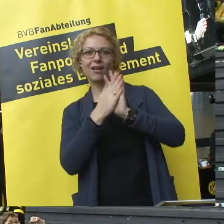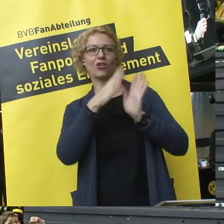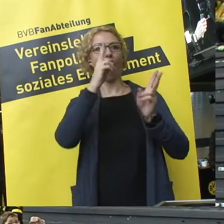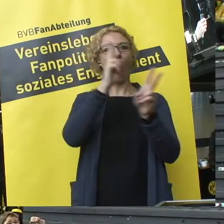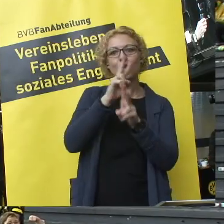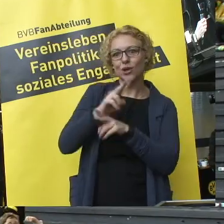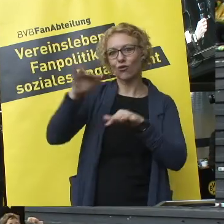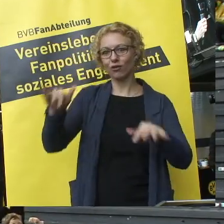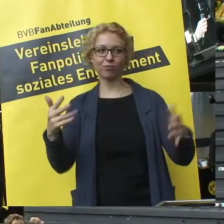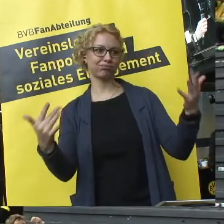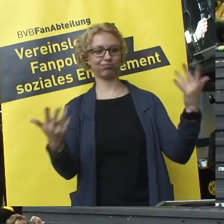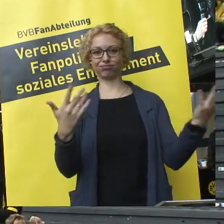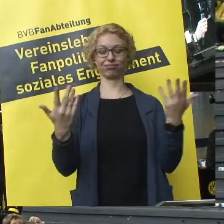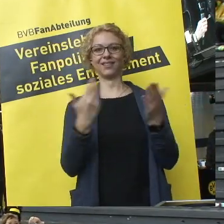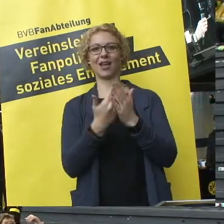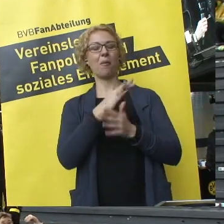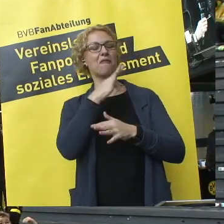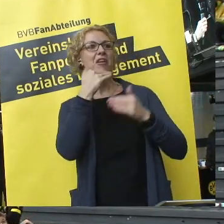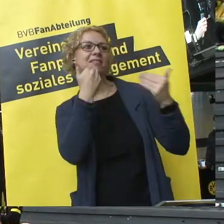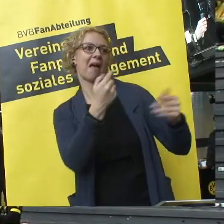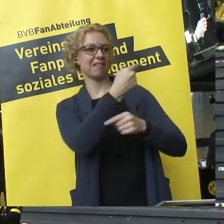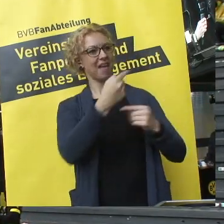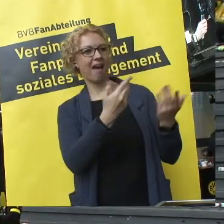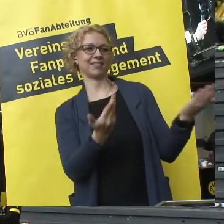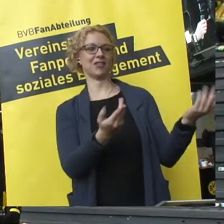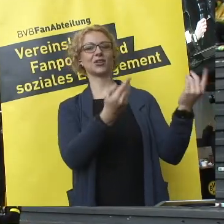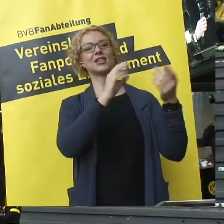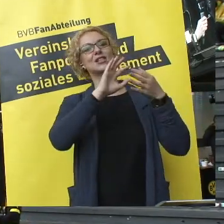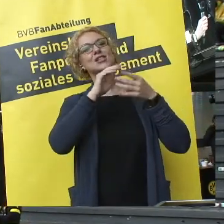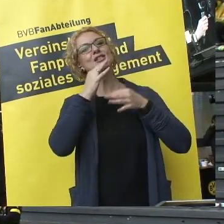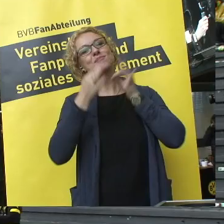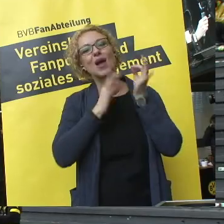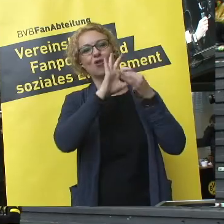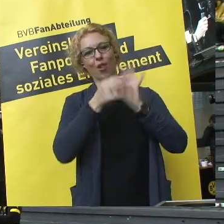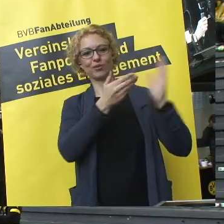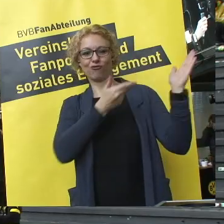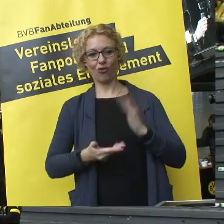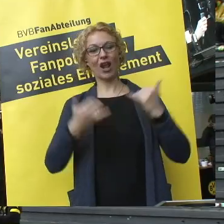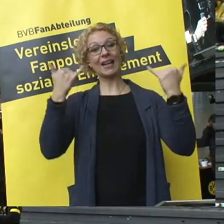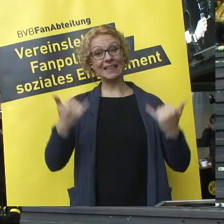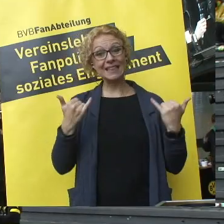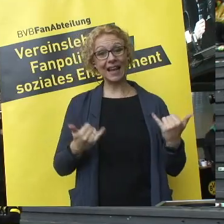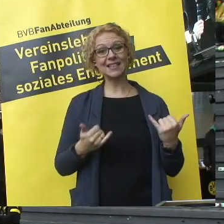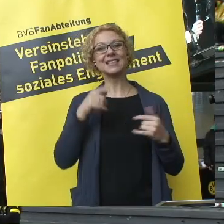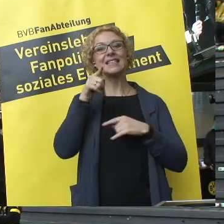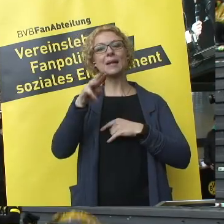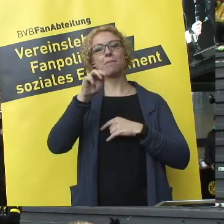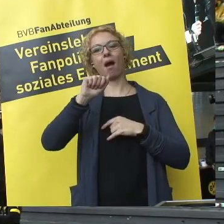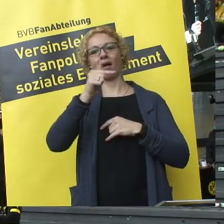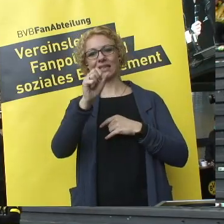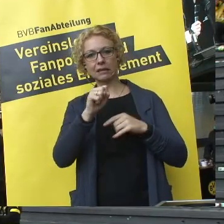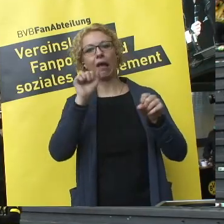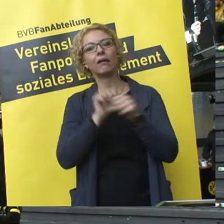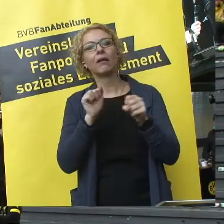hospitieren. Eine tolle Sache. Vielen Dank, Gerhard, dass du die Special Olympics bei uns vorgestellt hast. Und wir sehen jetzt die Mats, mit der man sich für